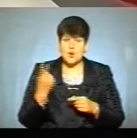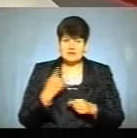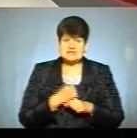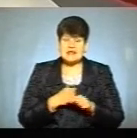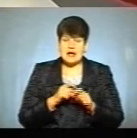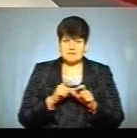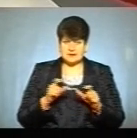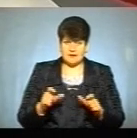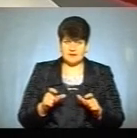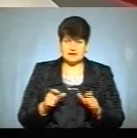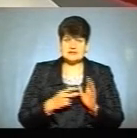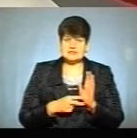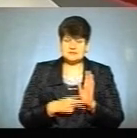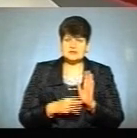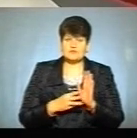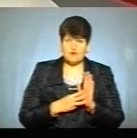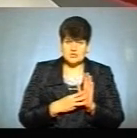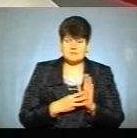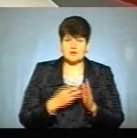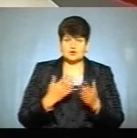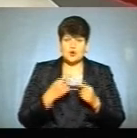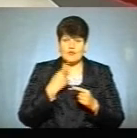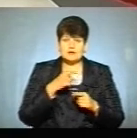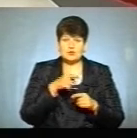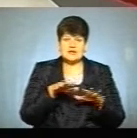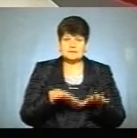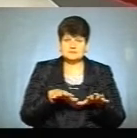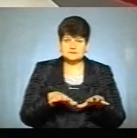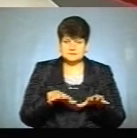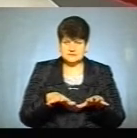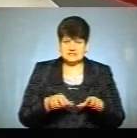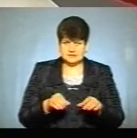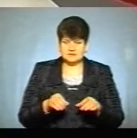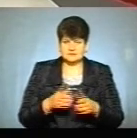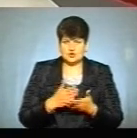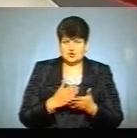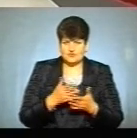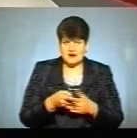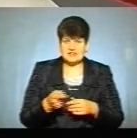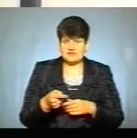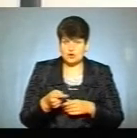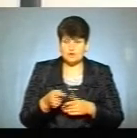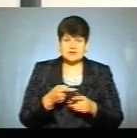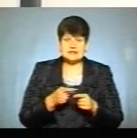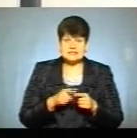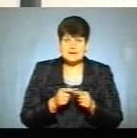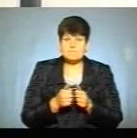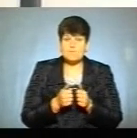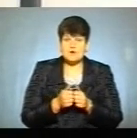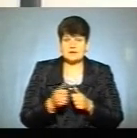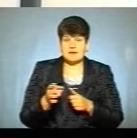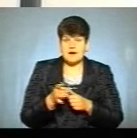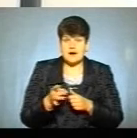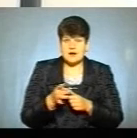аптека, саме 78-ма, ще якщо говорити про її локацію, географічне розташування в місті Тернополі, це буквально поряд, це є